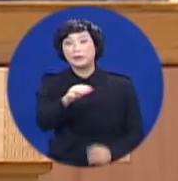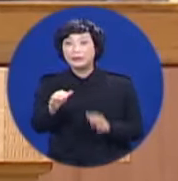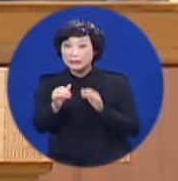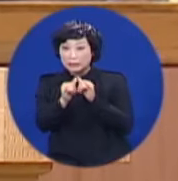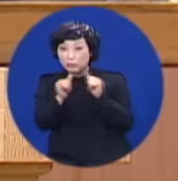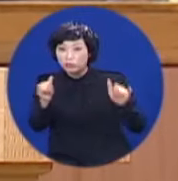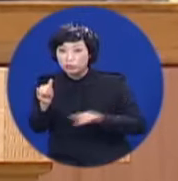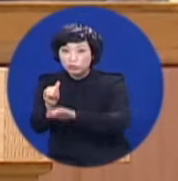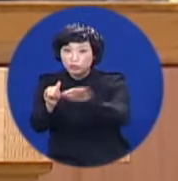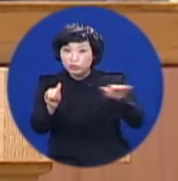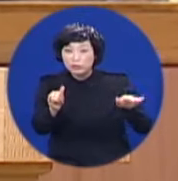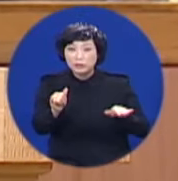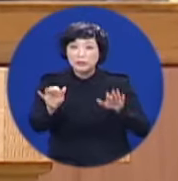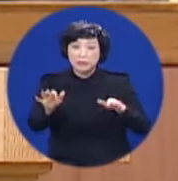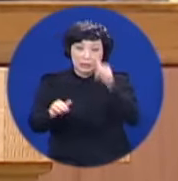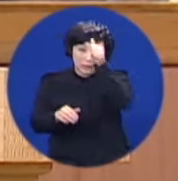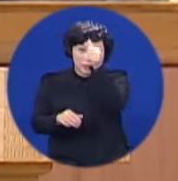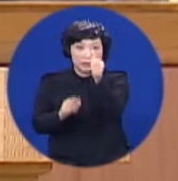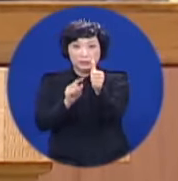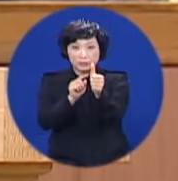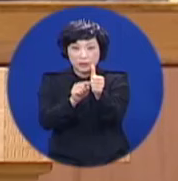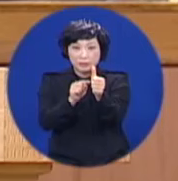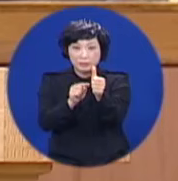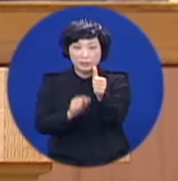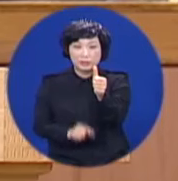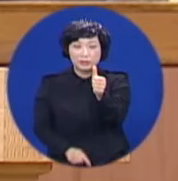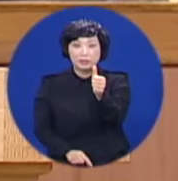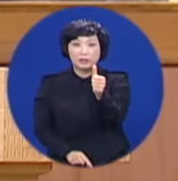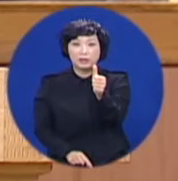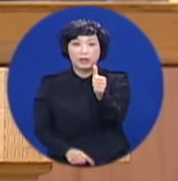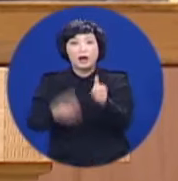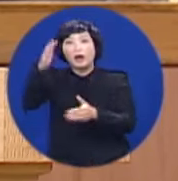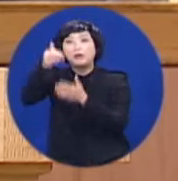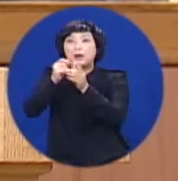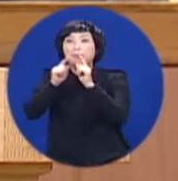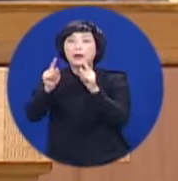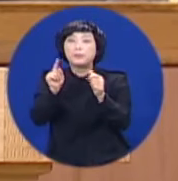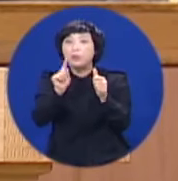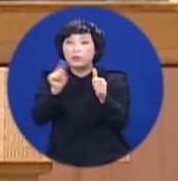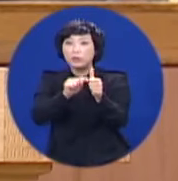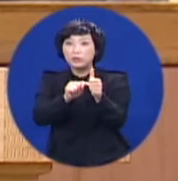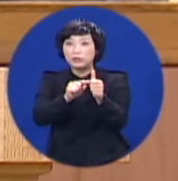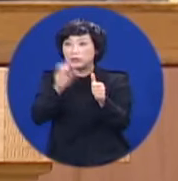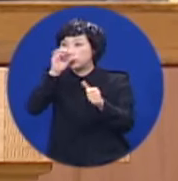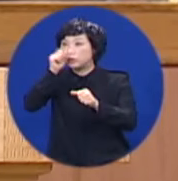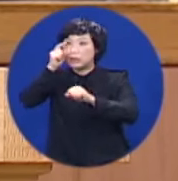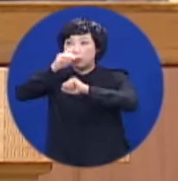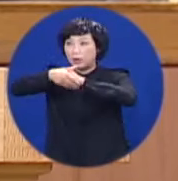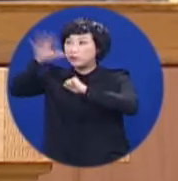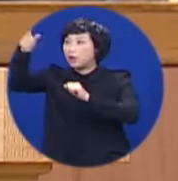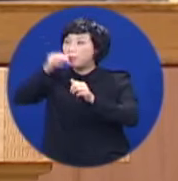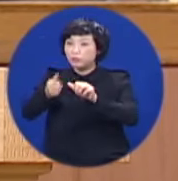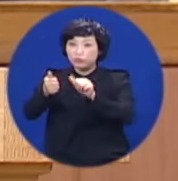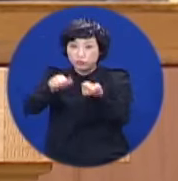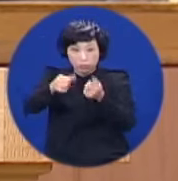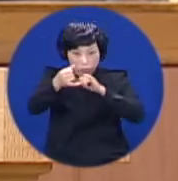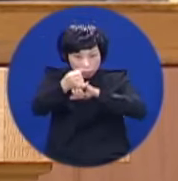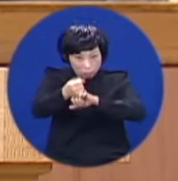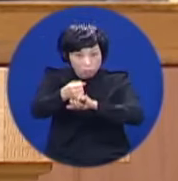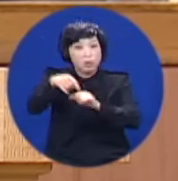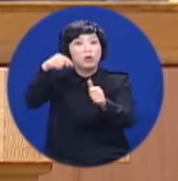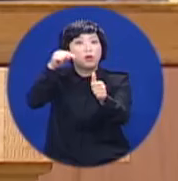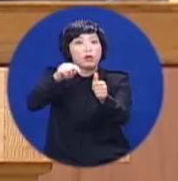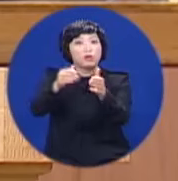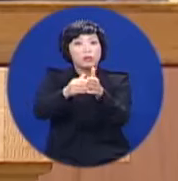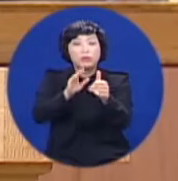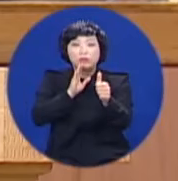인류는 아담이 먹으면 정녕 죽는다고 말씀하신